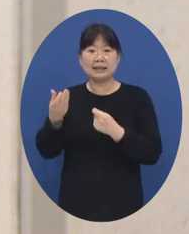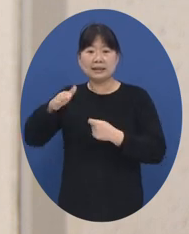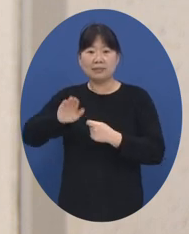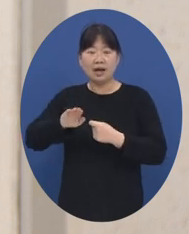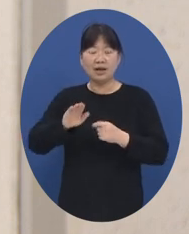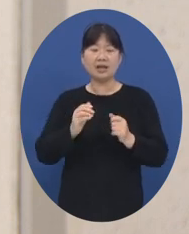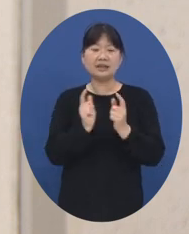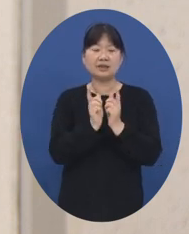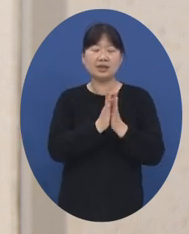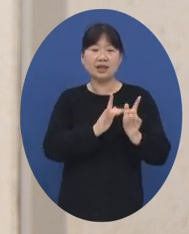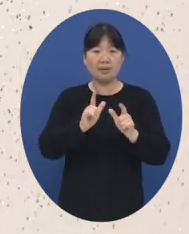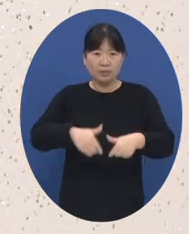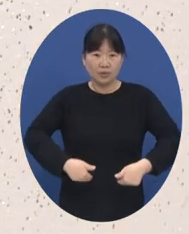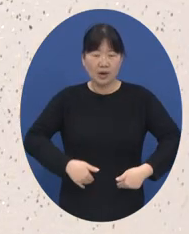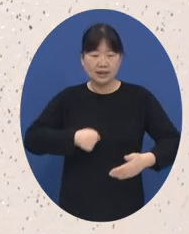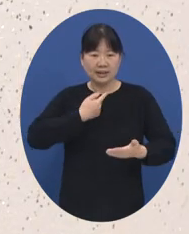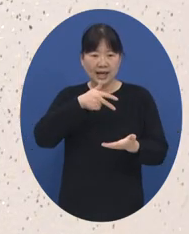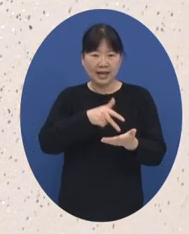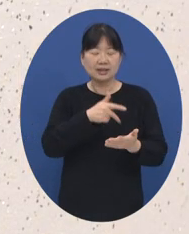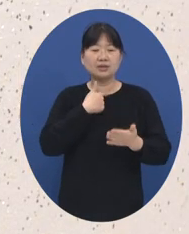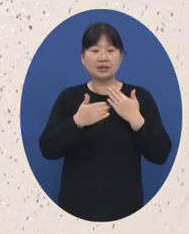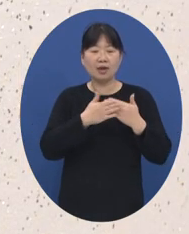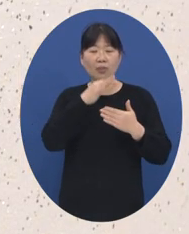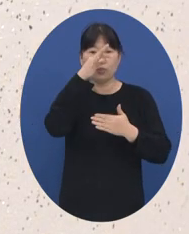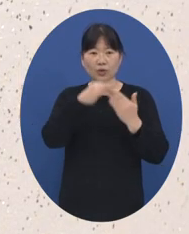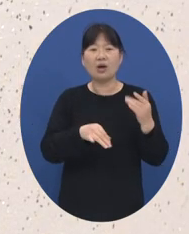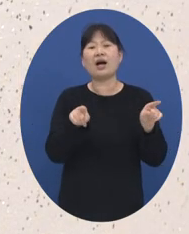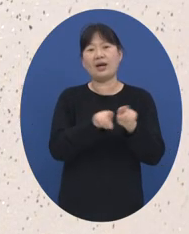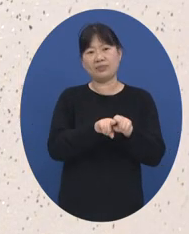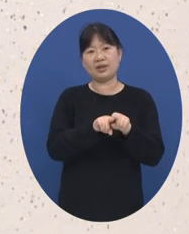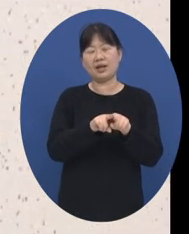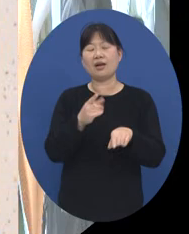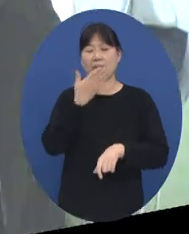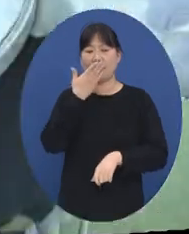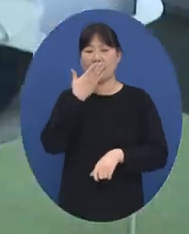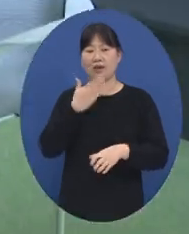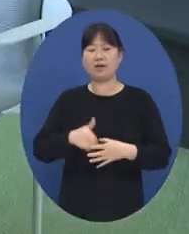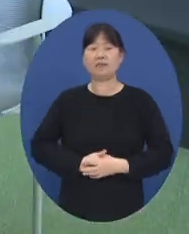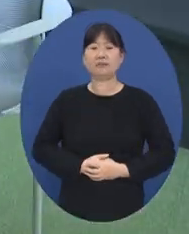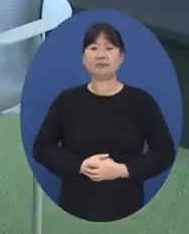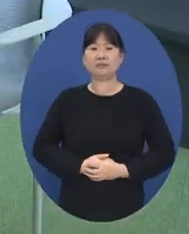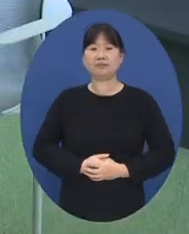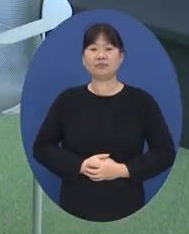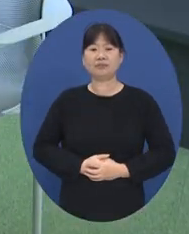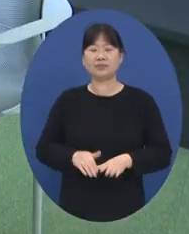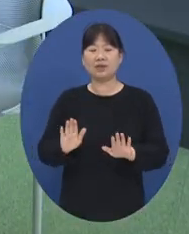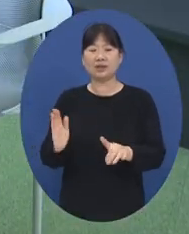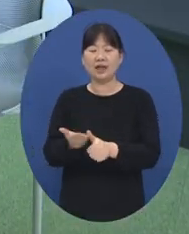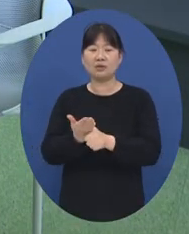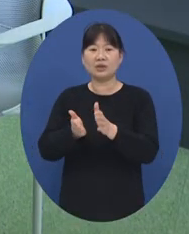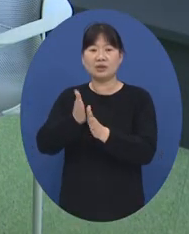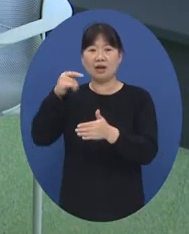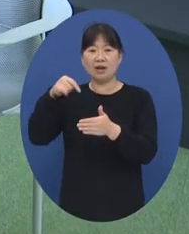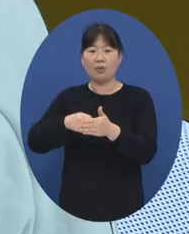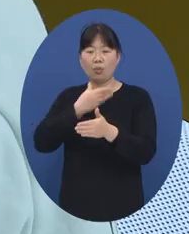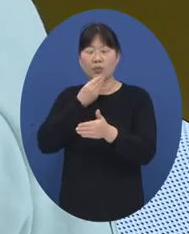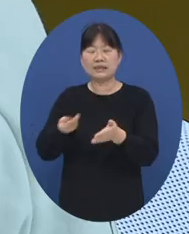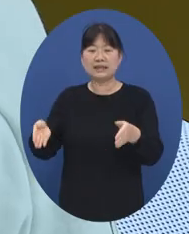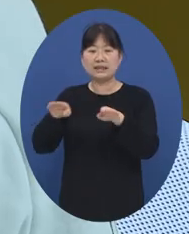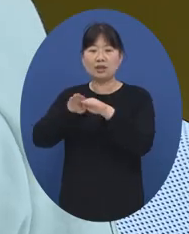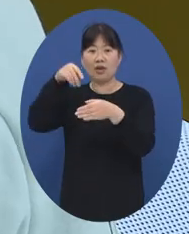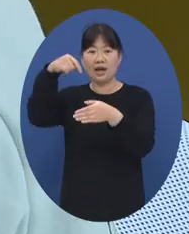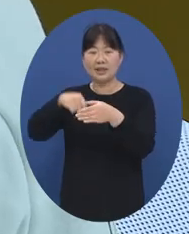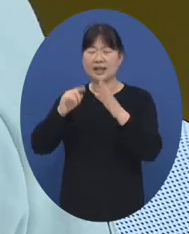교육이나 자립 체험 프로그램 등의 서비스를 이 건물에서 함께 이용할 수 있습니다. 현재 양육시설 등